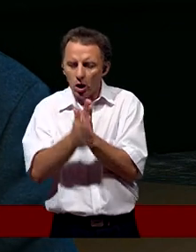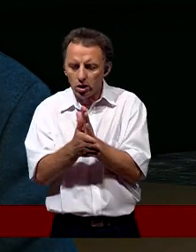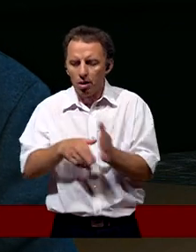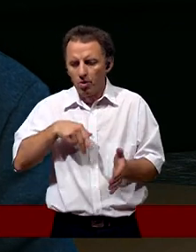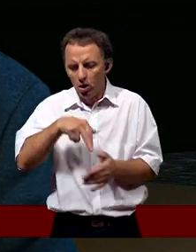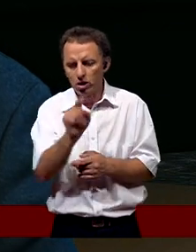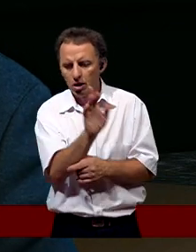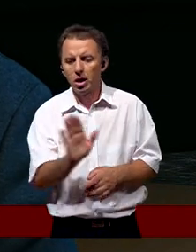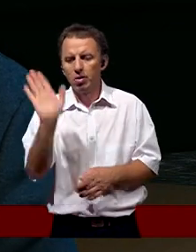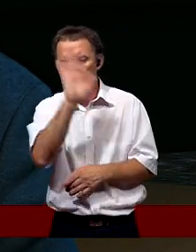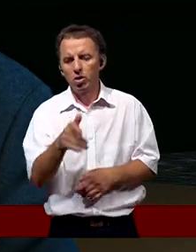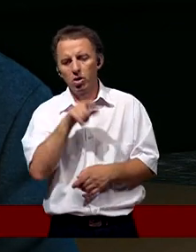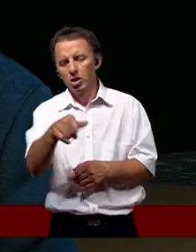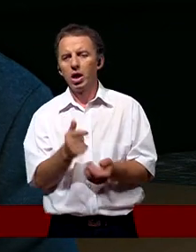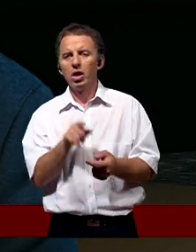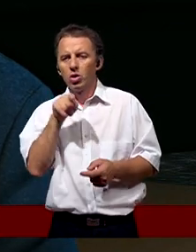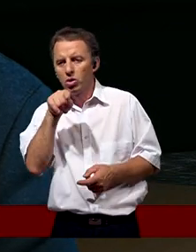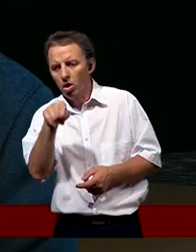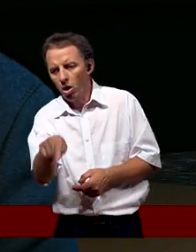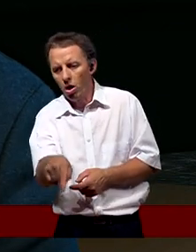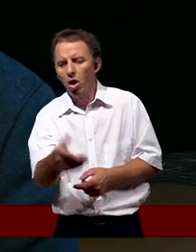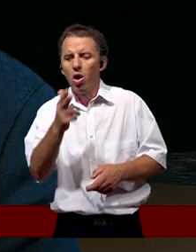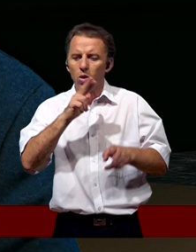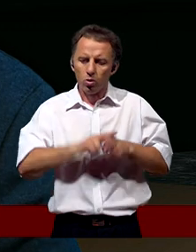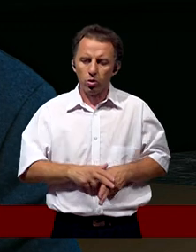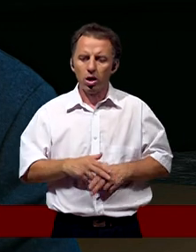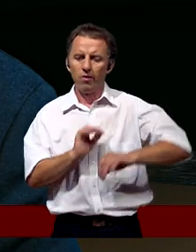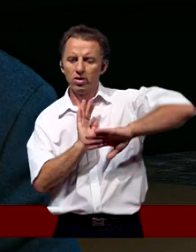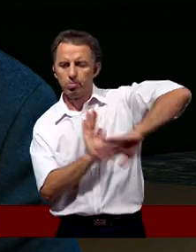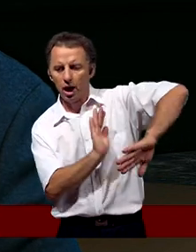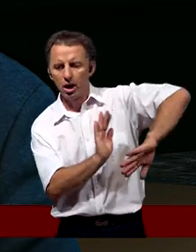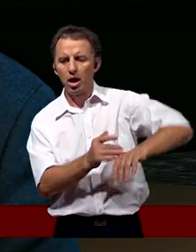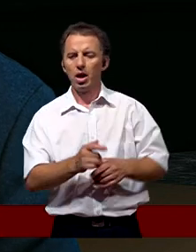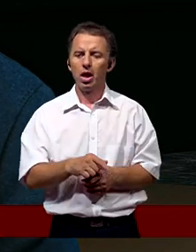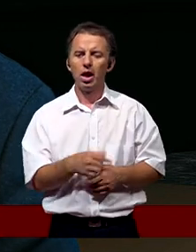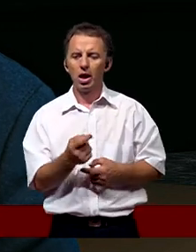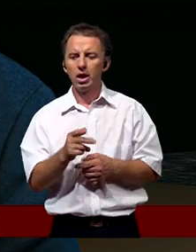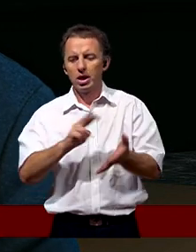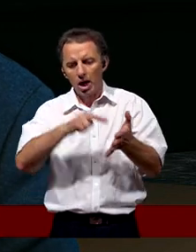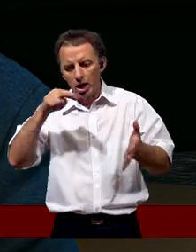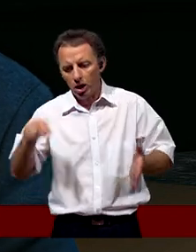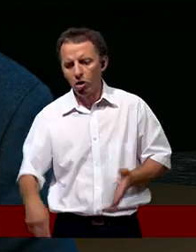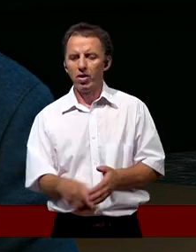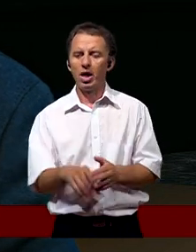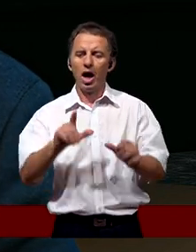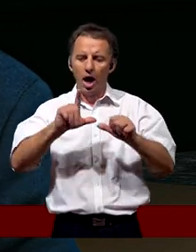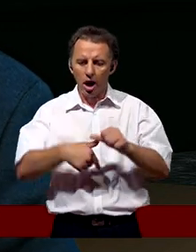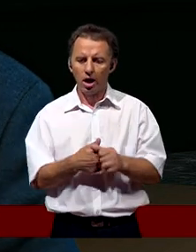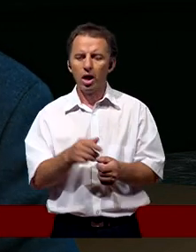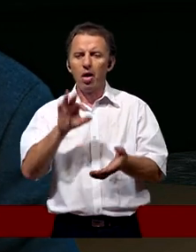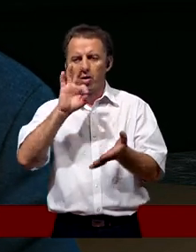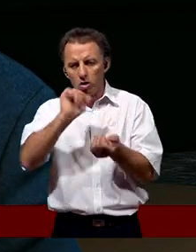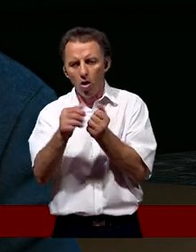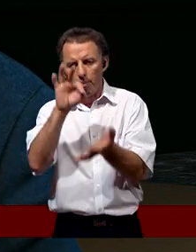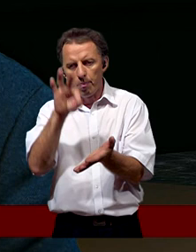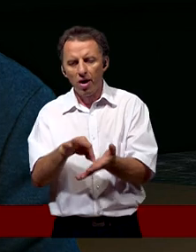z Panem Bogiem to nie jest coś, co nas czasami ogranicza? Ja nie chcę mówić, żebyśmy z tego rezygnowali, prawda? Ale